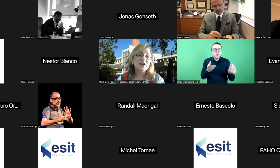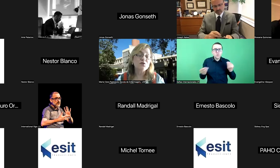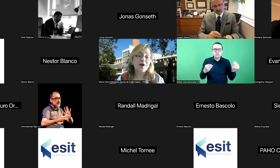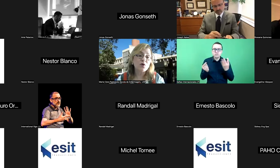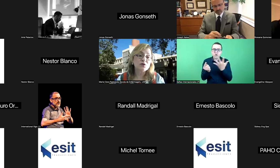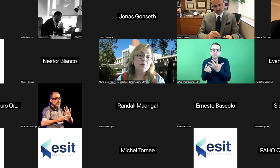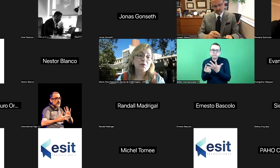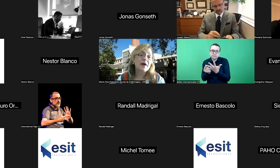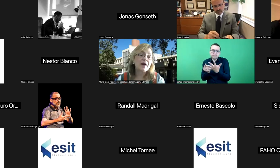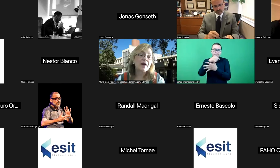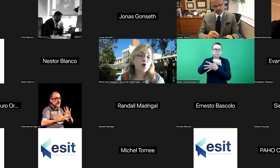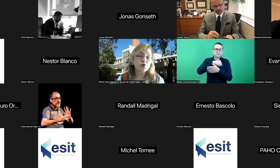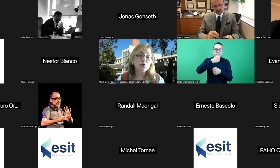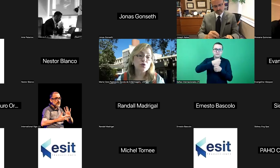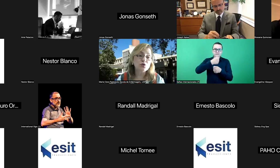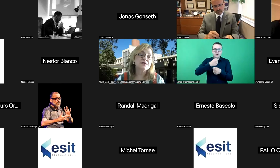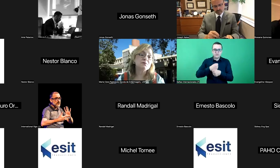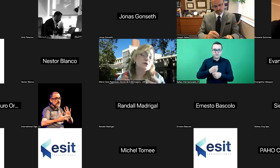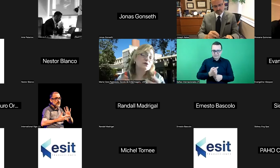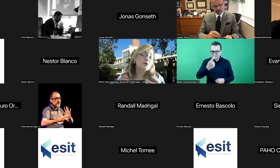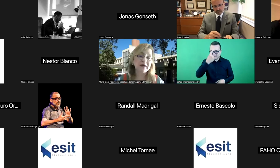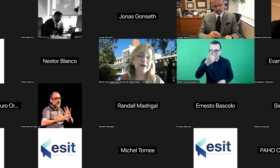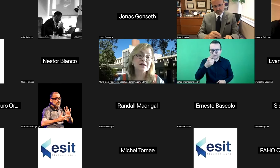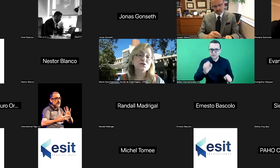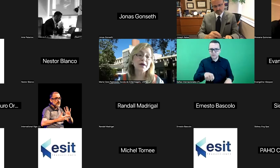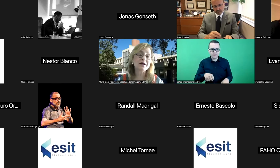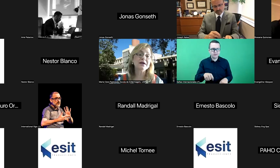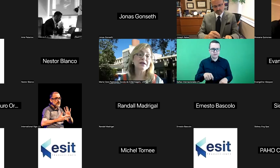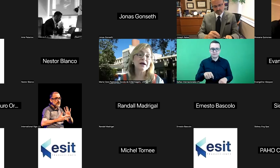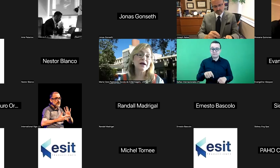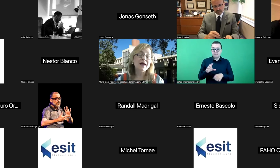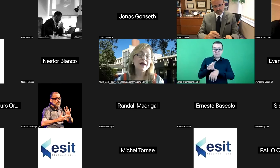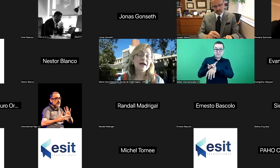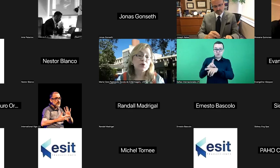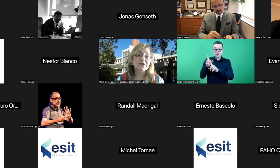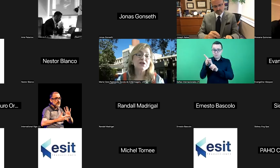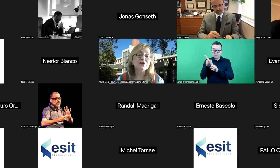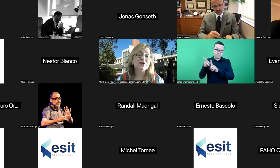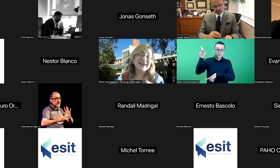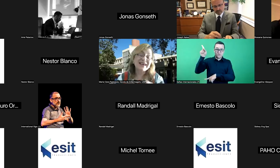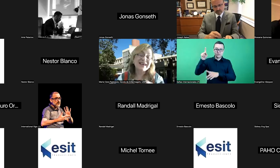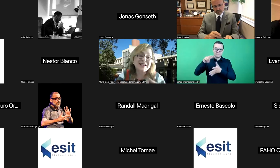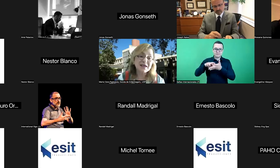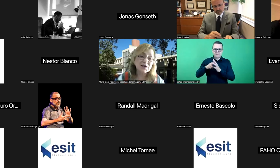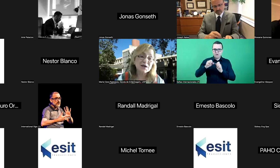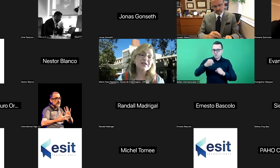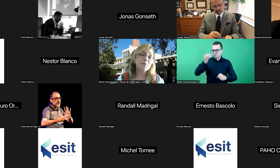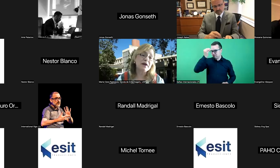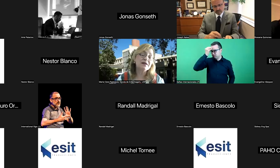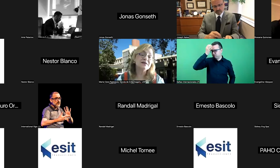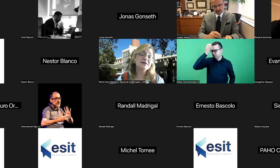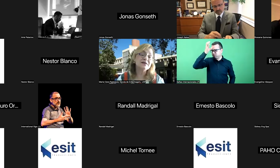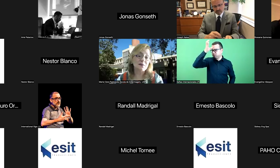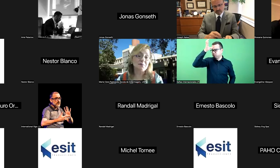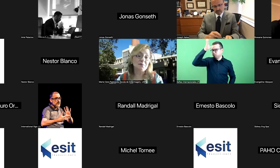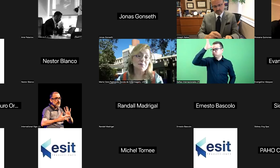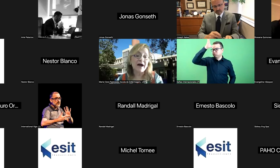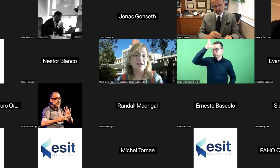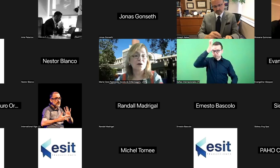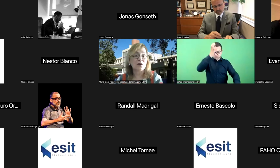Nous ne pouvons pas imaginer que le seul professionnel entre les diverses catégories professionnelles va